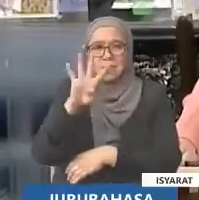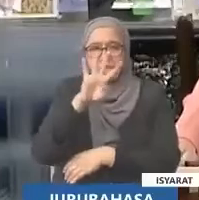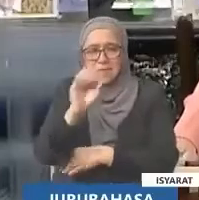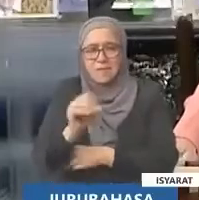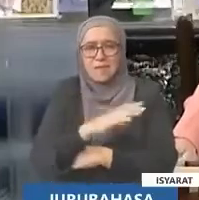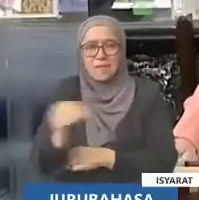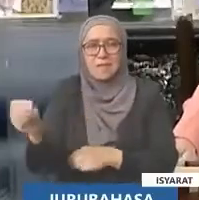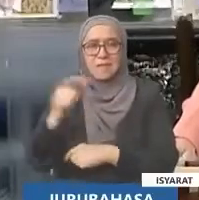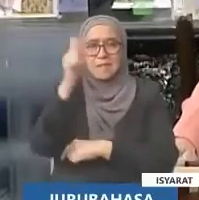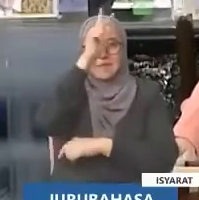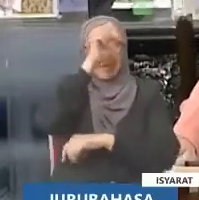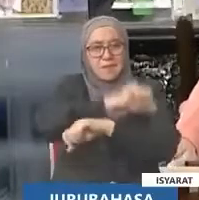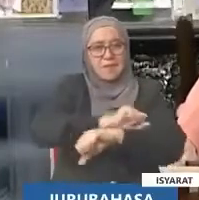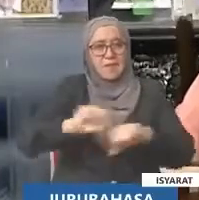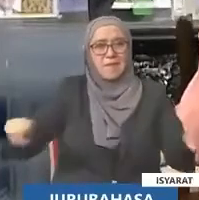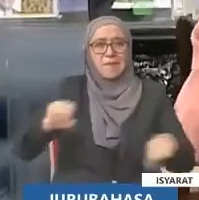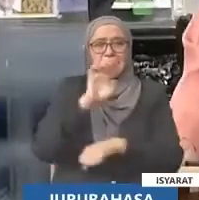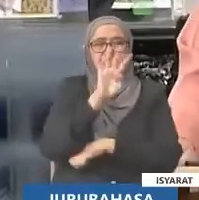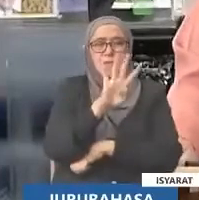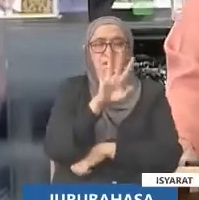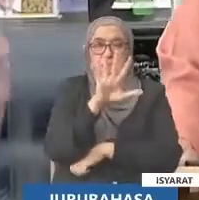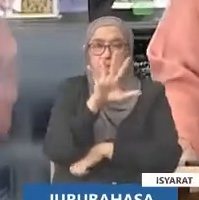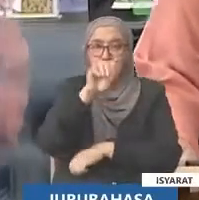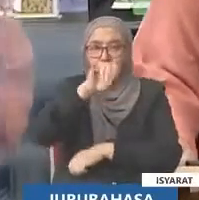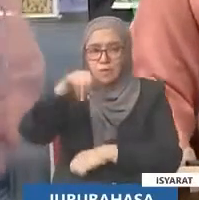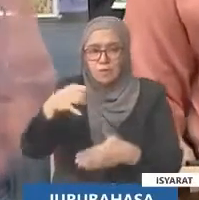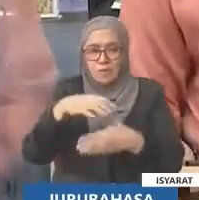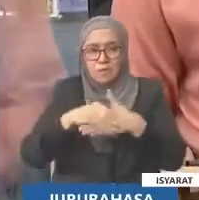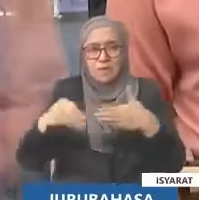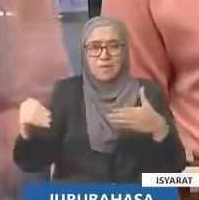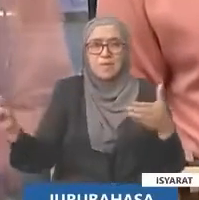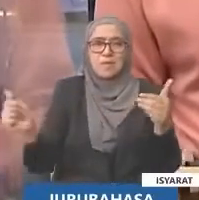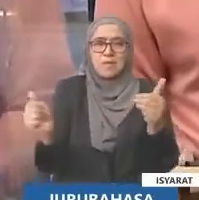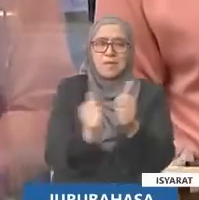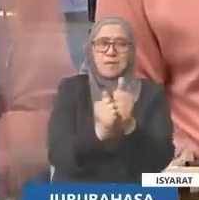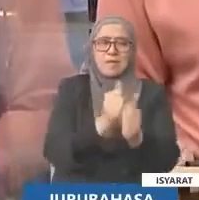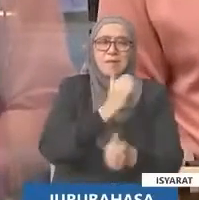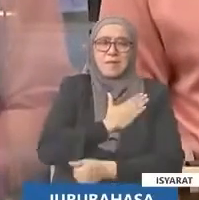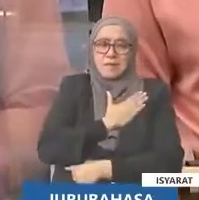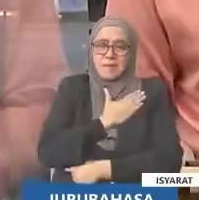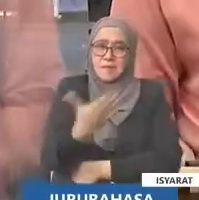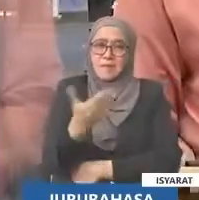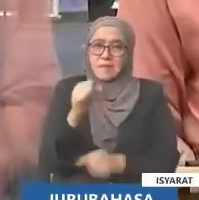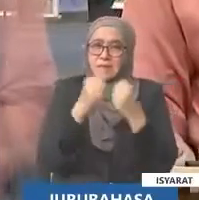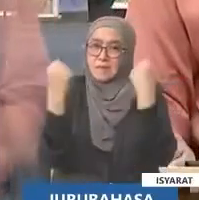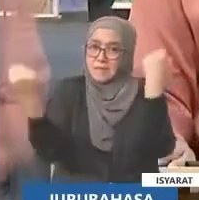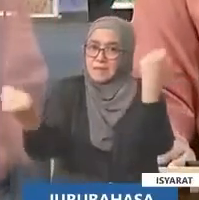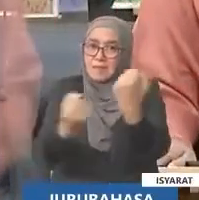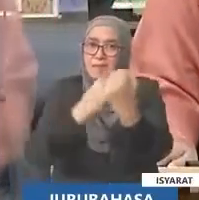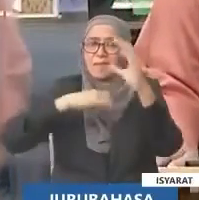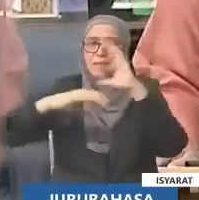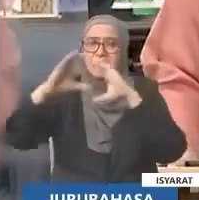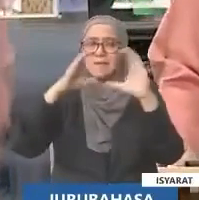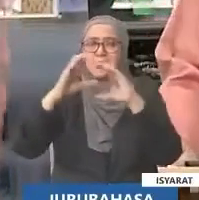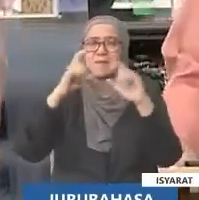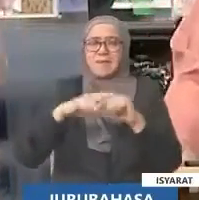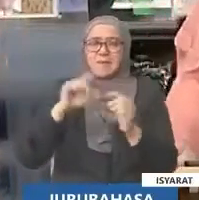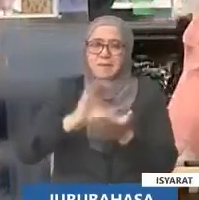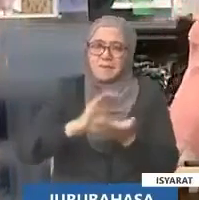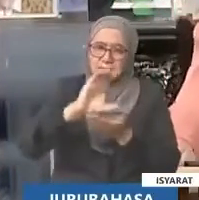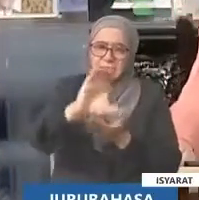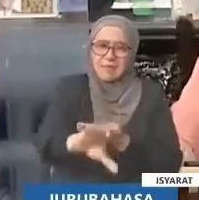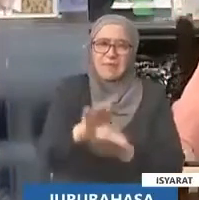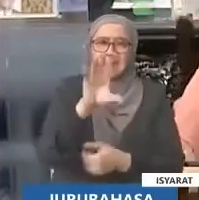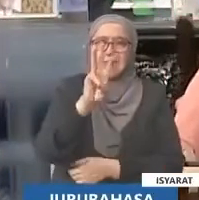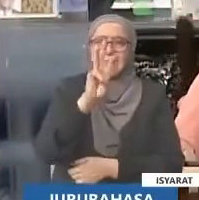peruntukan RM450 juta di samping komitmen syarikat telekomunikasi yang turut menyumbang kira-kira RM65